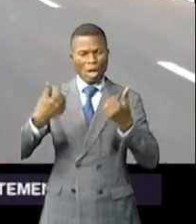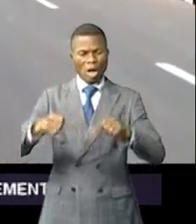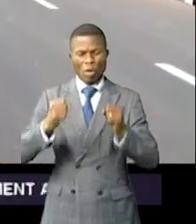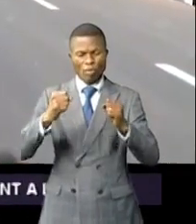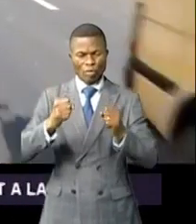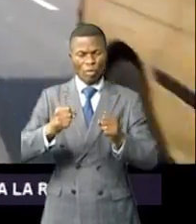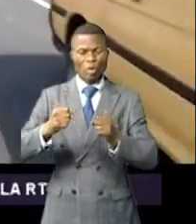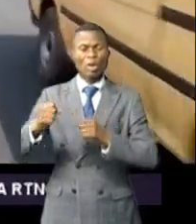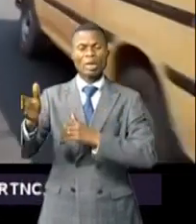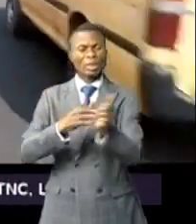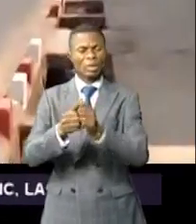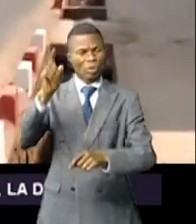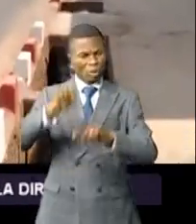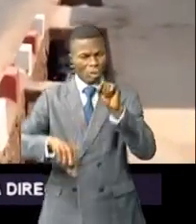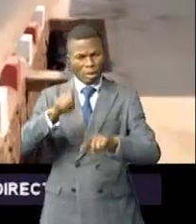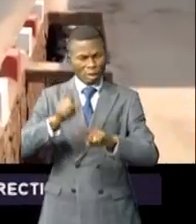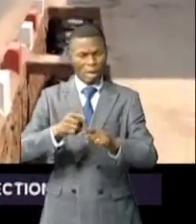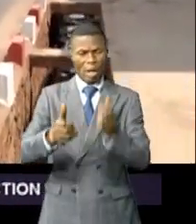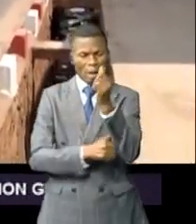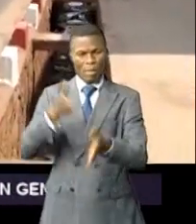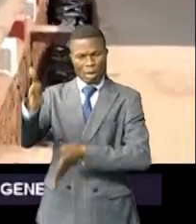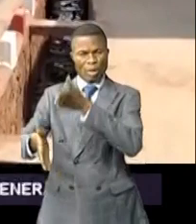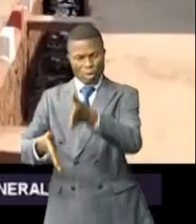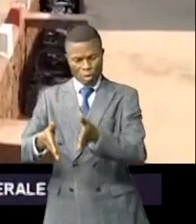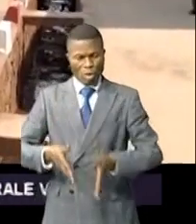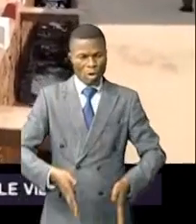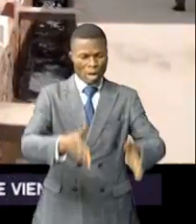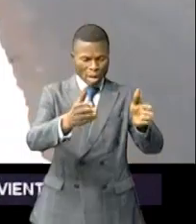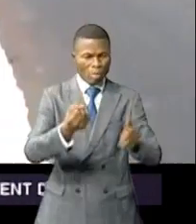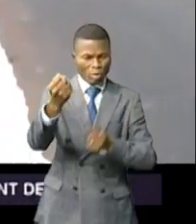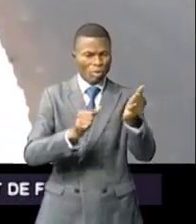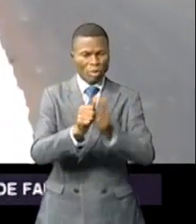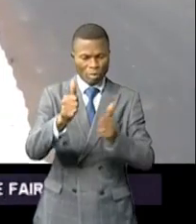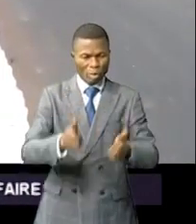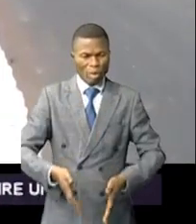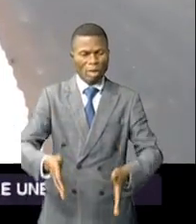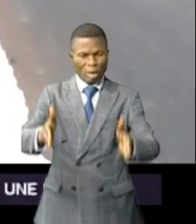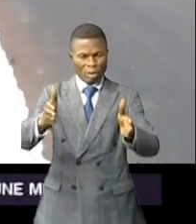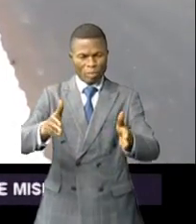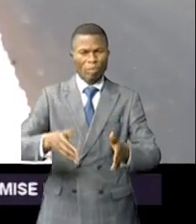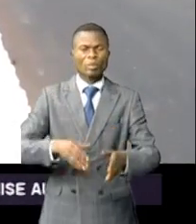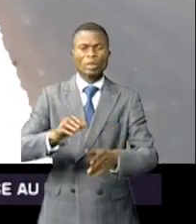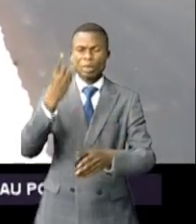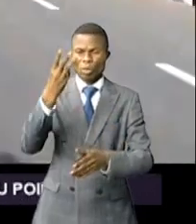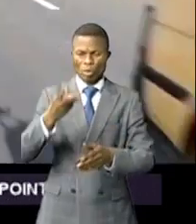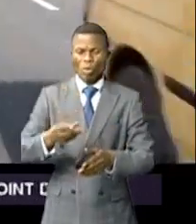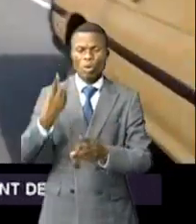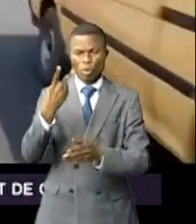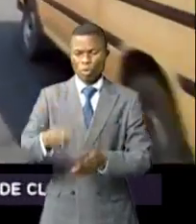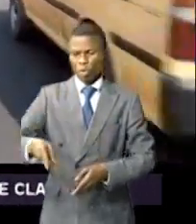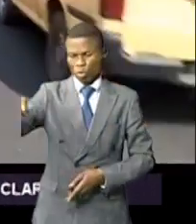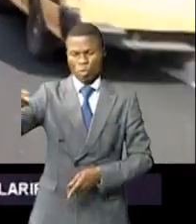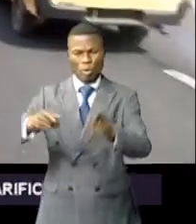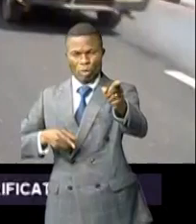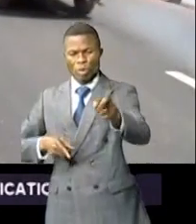épreuves du temps. Doté de passages piétons, de canalisations de part et d'autre, la chaussée est passée d'une route à deux voies à celle de deux